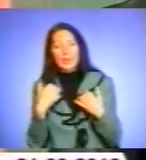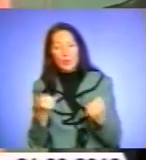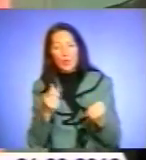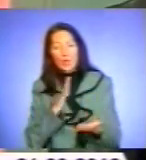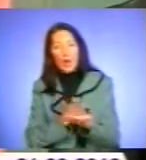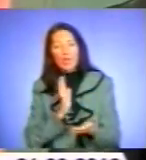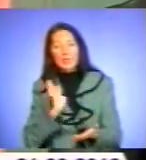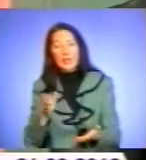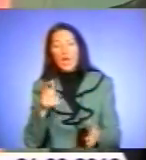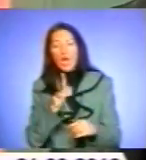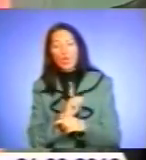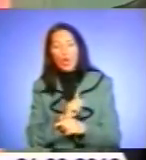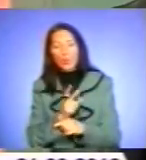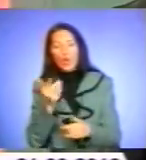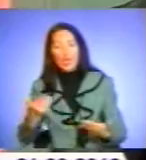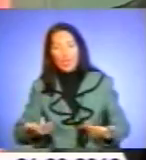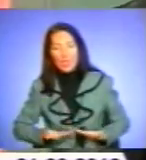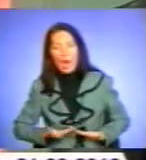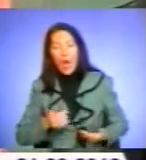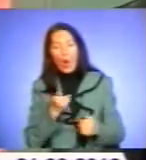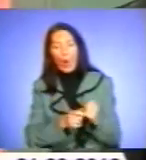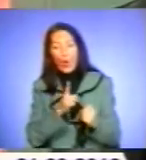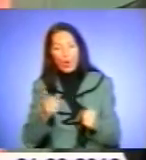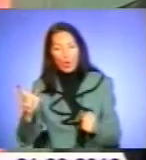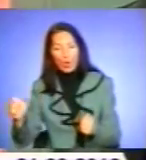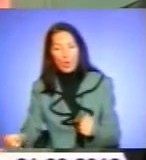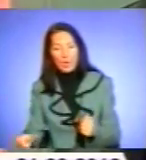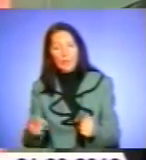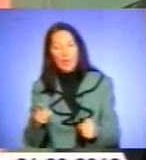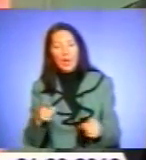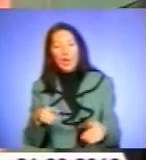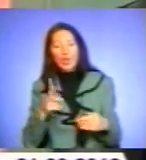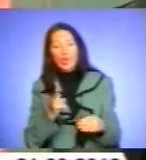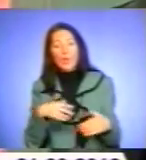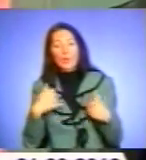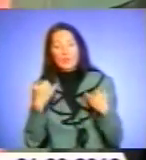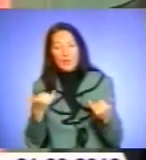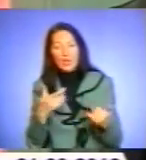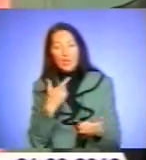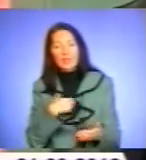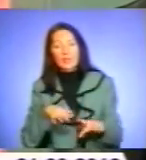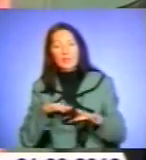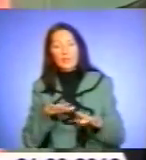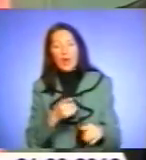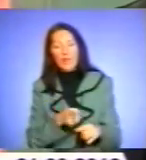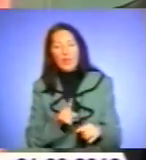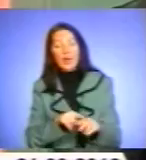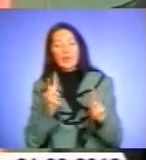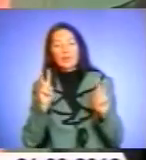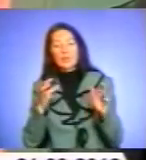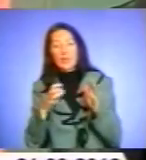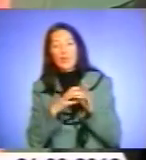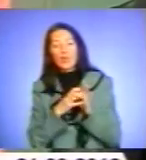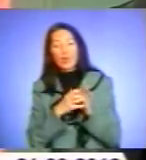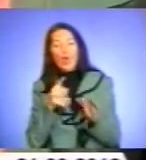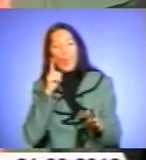стати нормою життя кожного українця. Тож нехай щастить усім, хто присвячує себе справі, яка символізує молодість, красу, велич духу